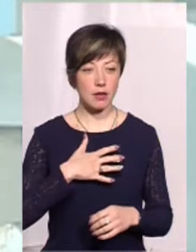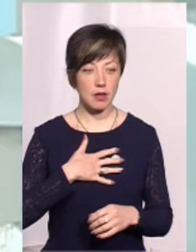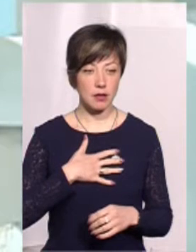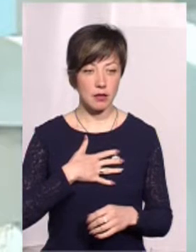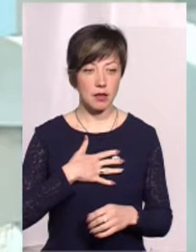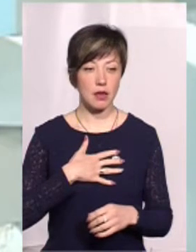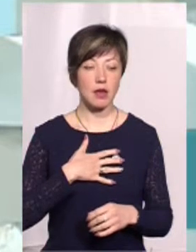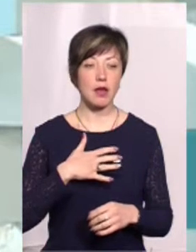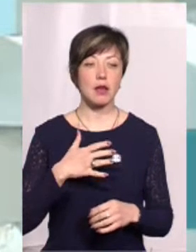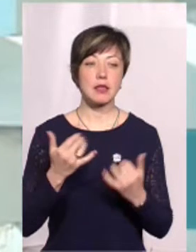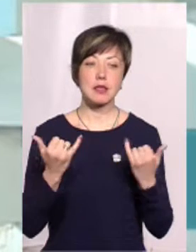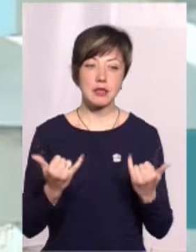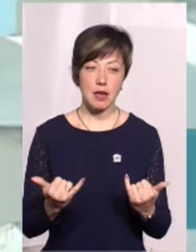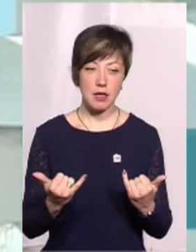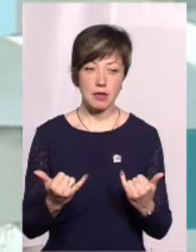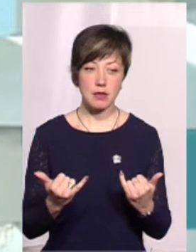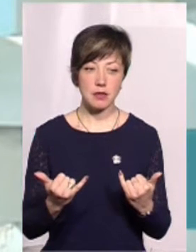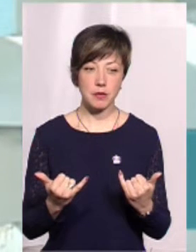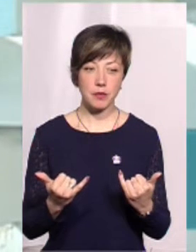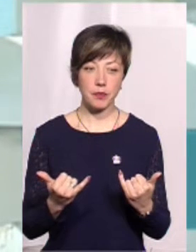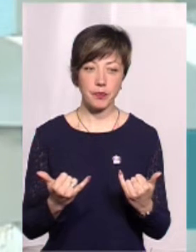Канаді. Зараз